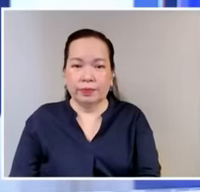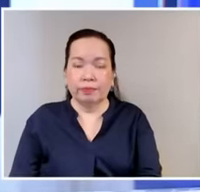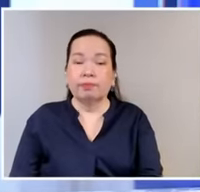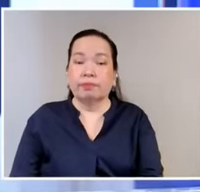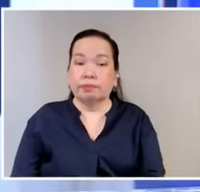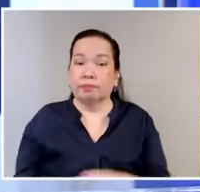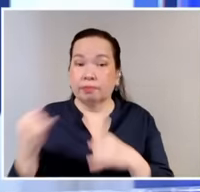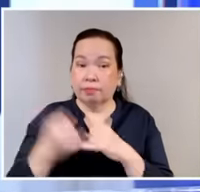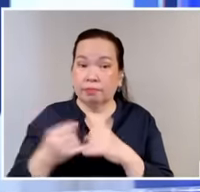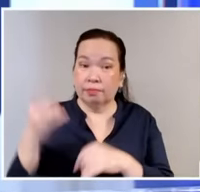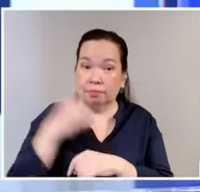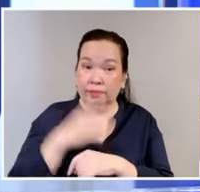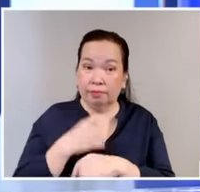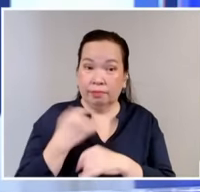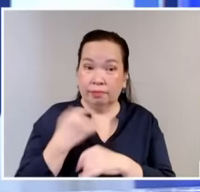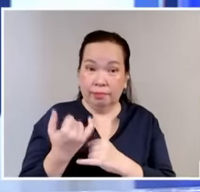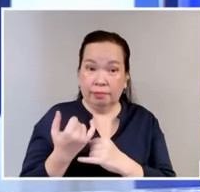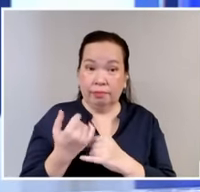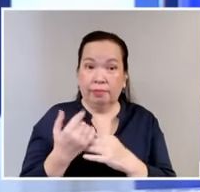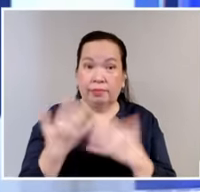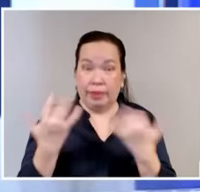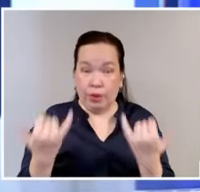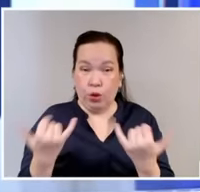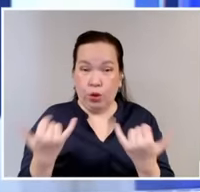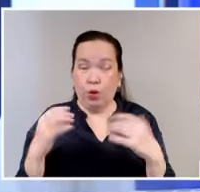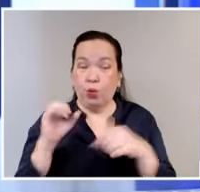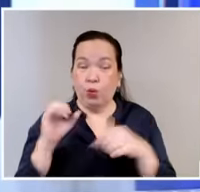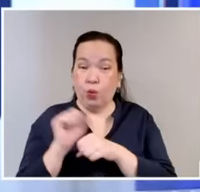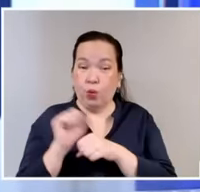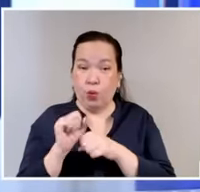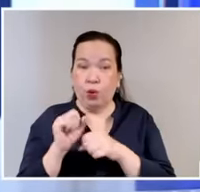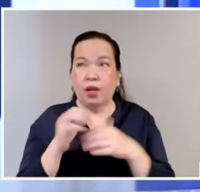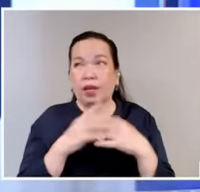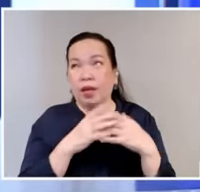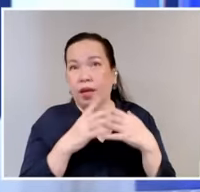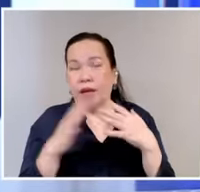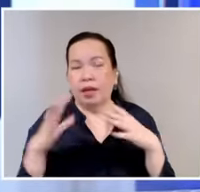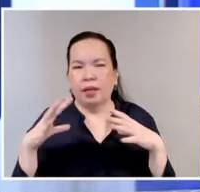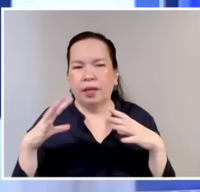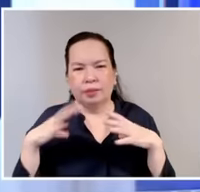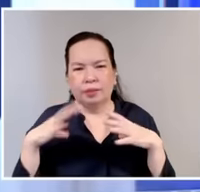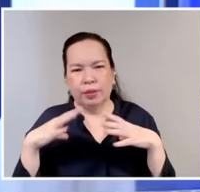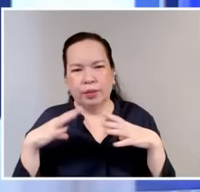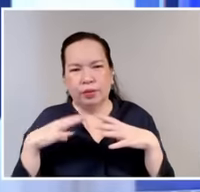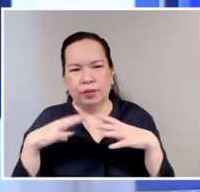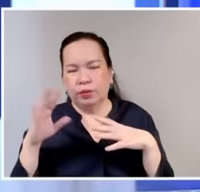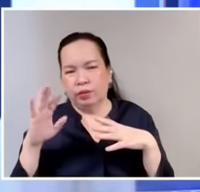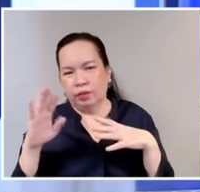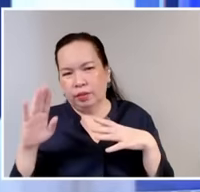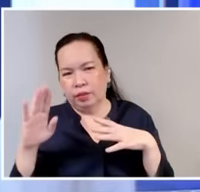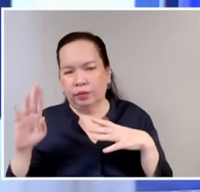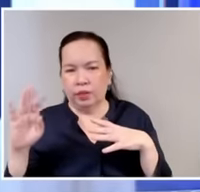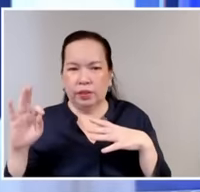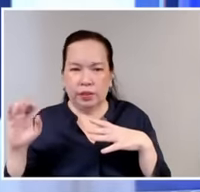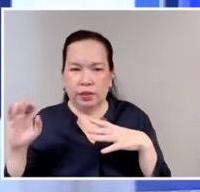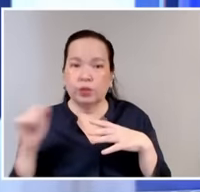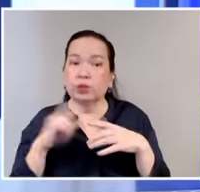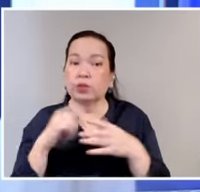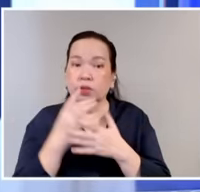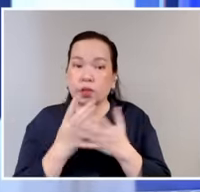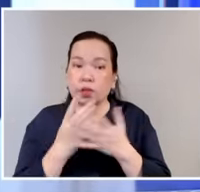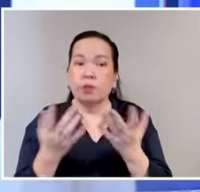pasok kanina bago ang long weekend ngayong Semana Santa. Kaya naman, buhos na ang mga pasahero pauwi ng kani-kanilang